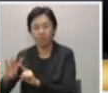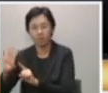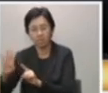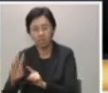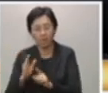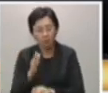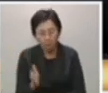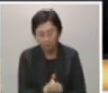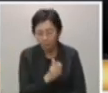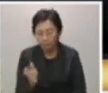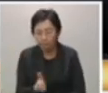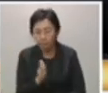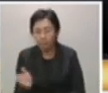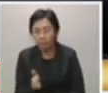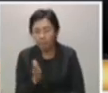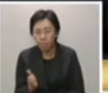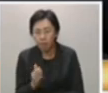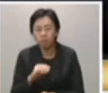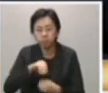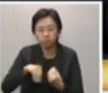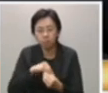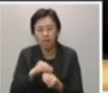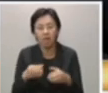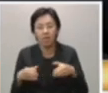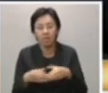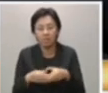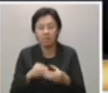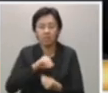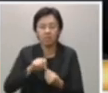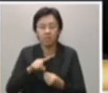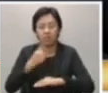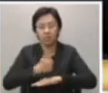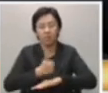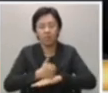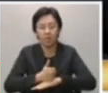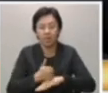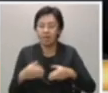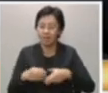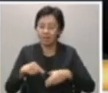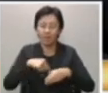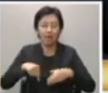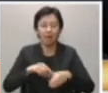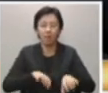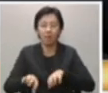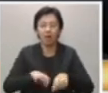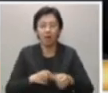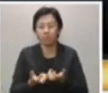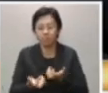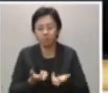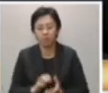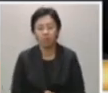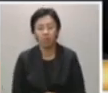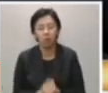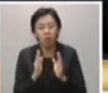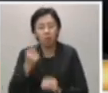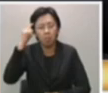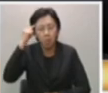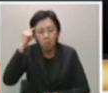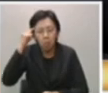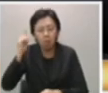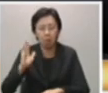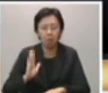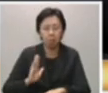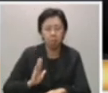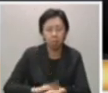ความผิดพลาดการบริหารเศรษฐกิจของหัวหน้าทีมเศรษฐกิจและคณะจะด้วยความไม่รู้มือไม่ถึง